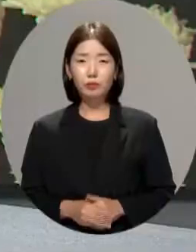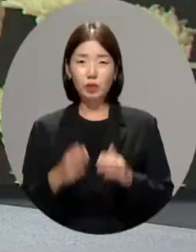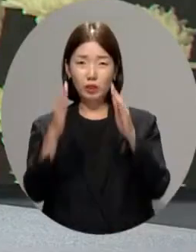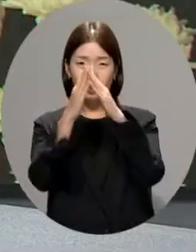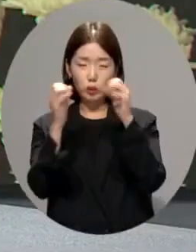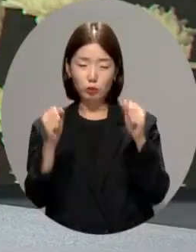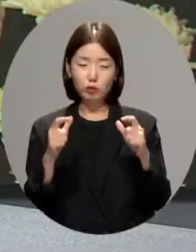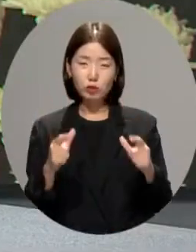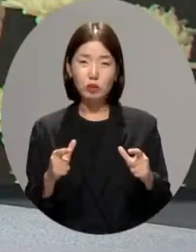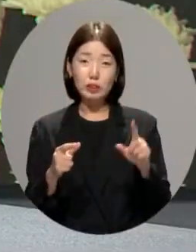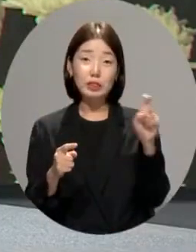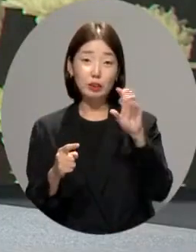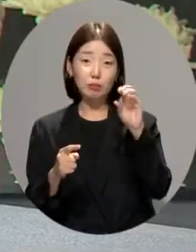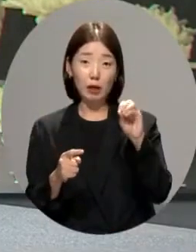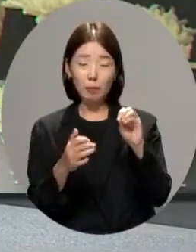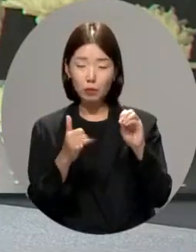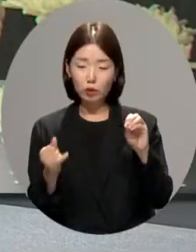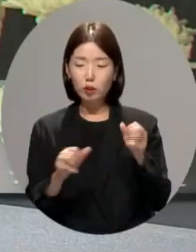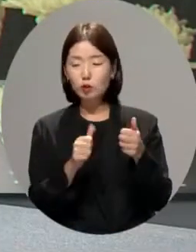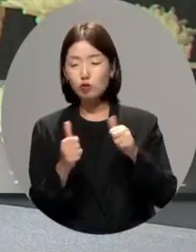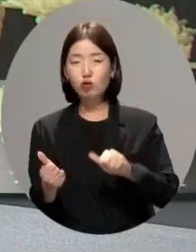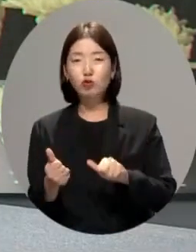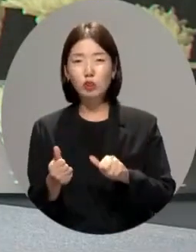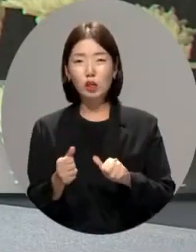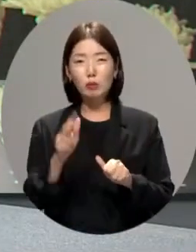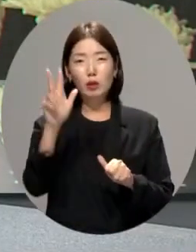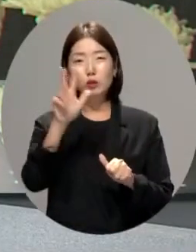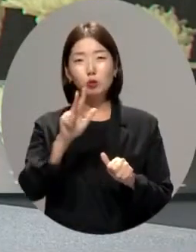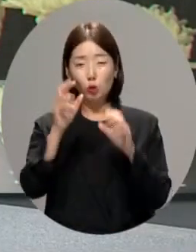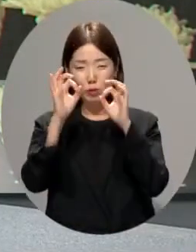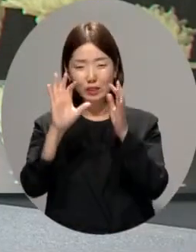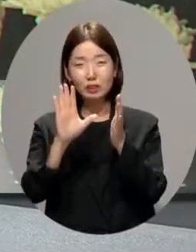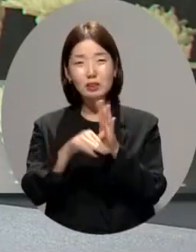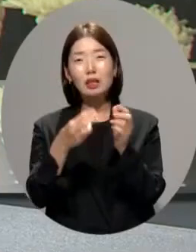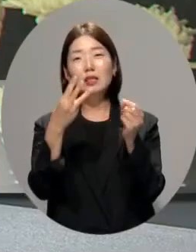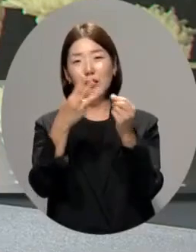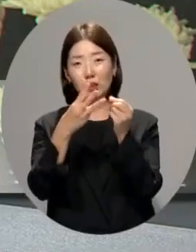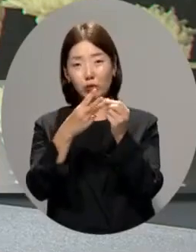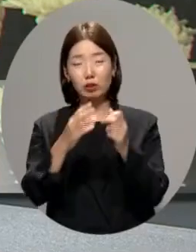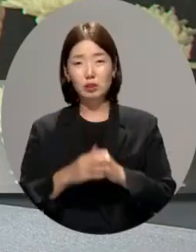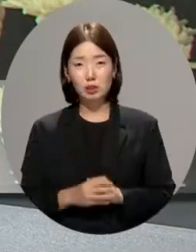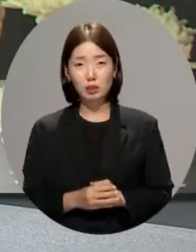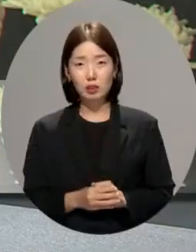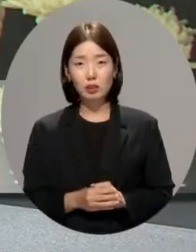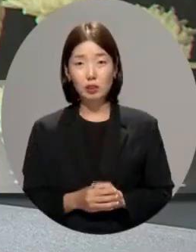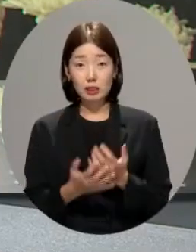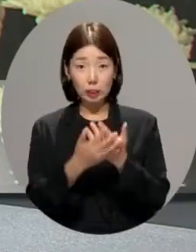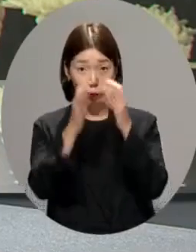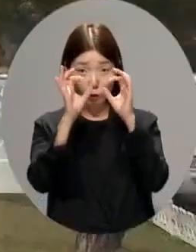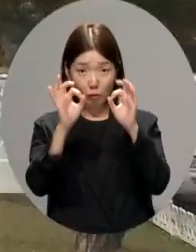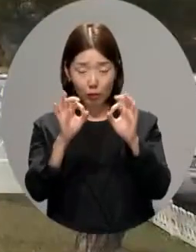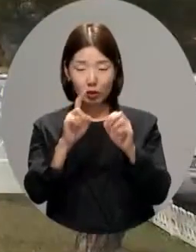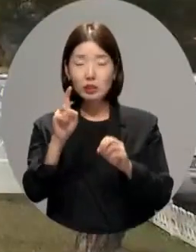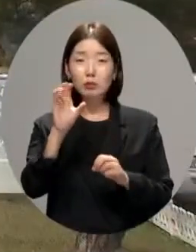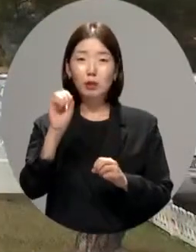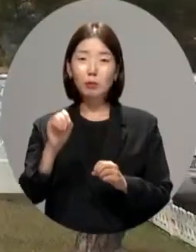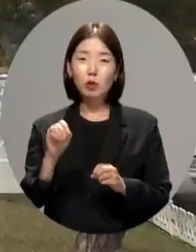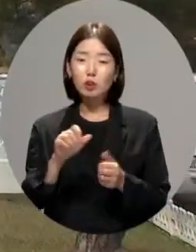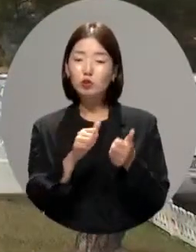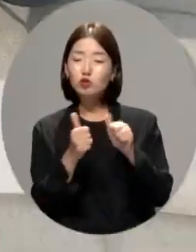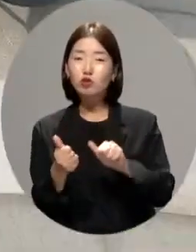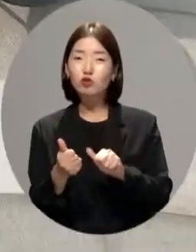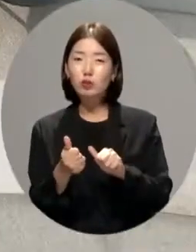전라북도의 인구 10만 명당 사망자 수가 전국 세 번째로 많았습니다 통계청 자료에 따르면 10만 명당